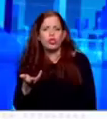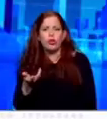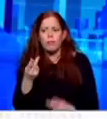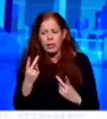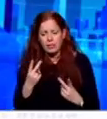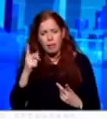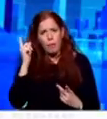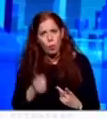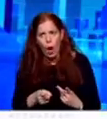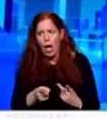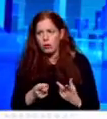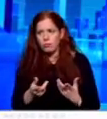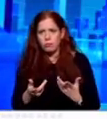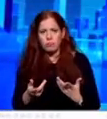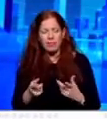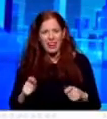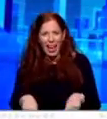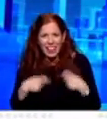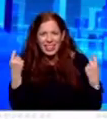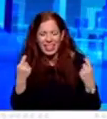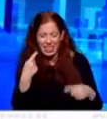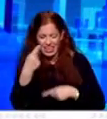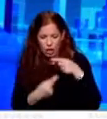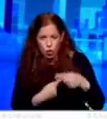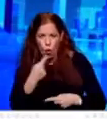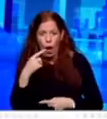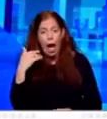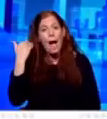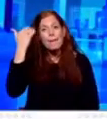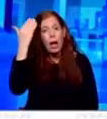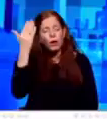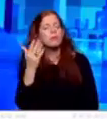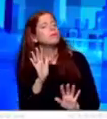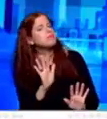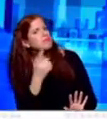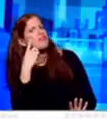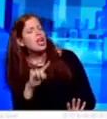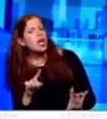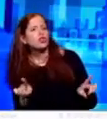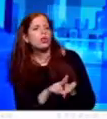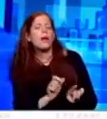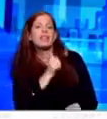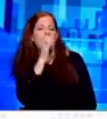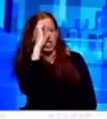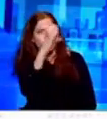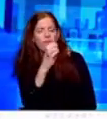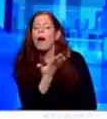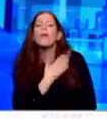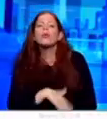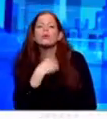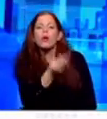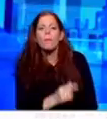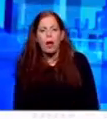שבעצם אמורה לחנך את הדור הבא. ונניח שאותה מנהלת צופה בנו, מה היית רוצה